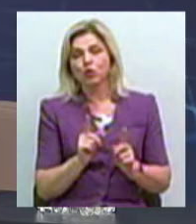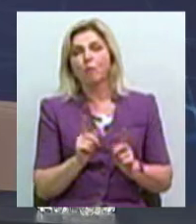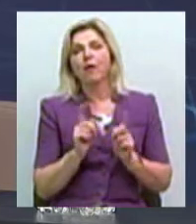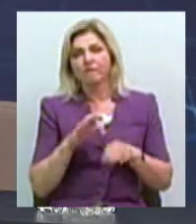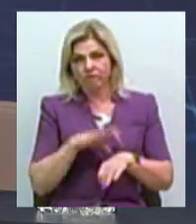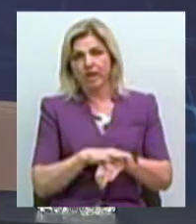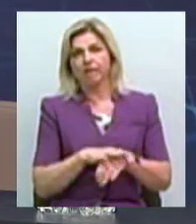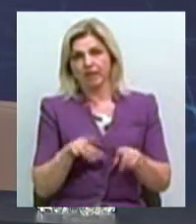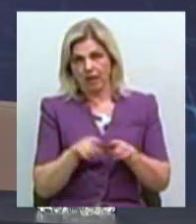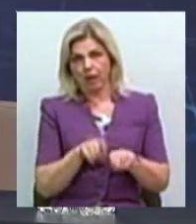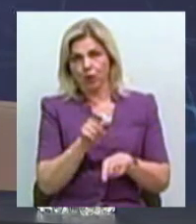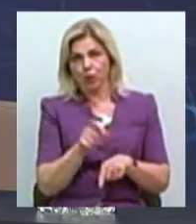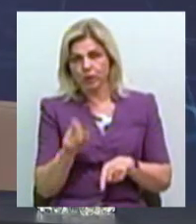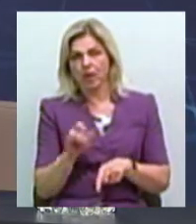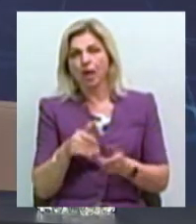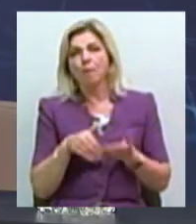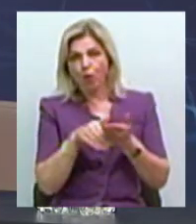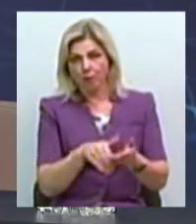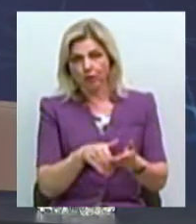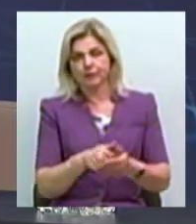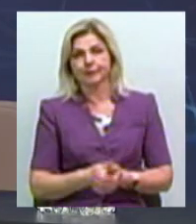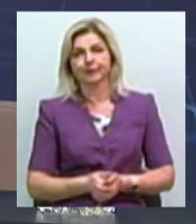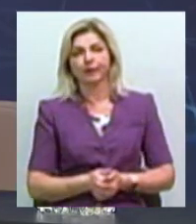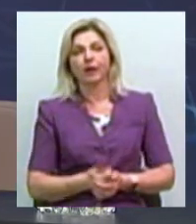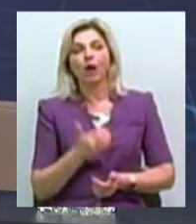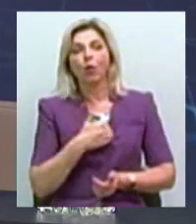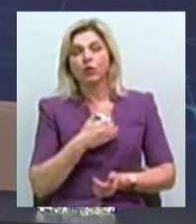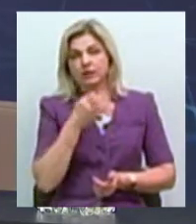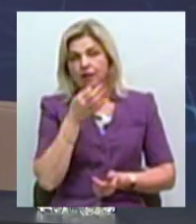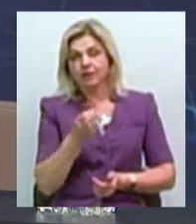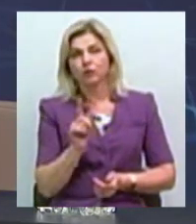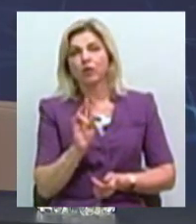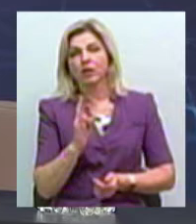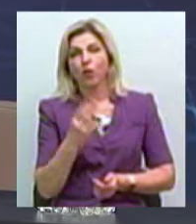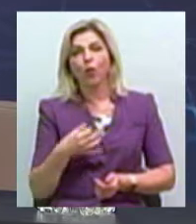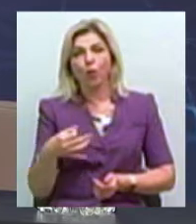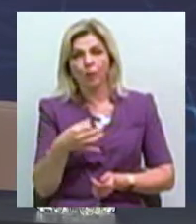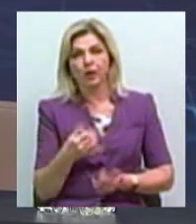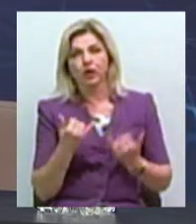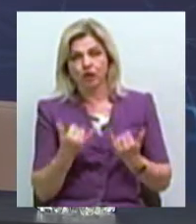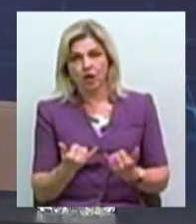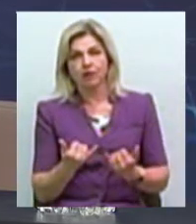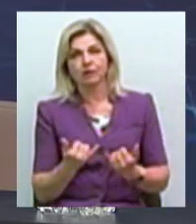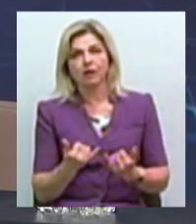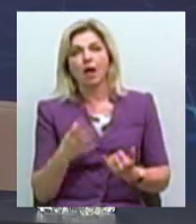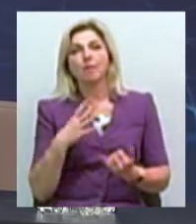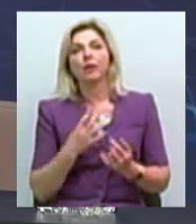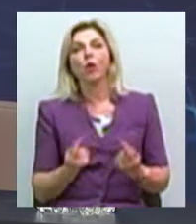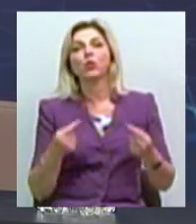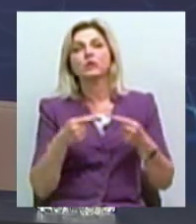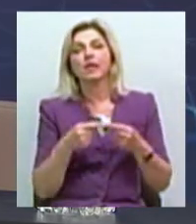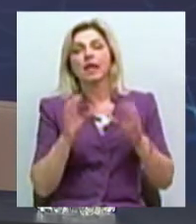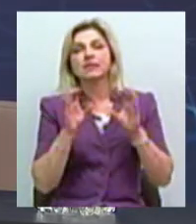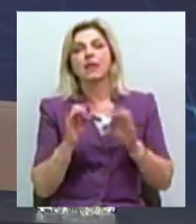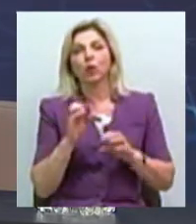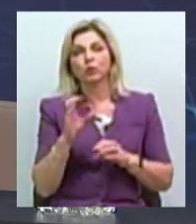допомогу, яку вони потребують. Хочу сказати, що в Миколаївській області на даний час, от у 2018 році, було встановлено статус